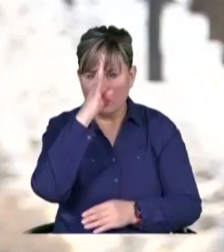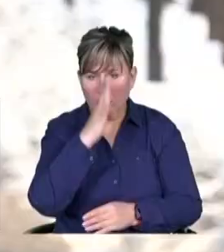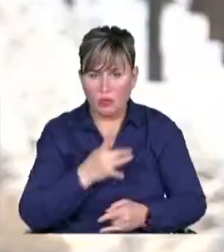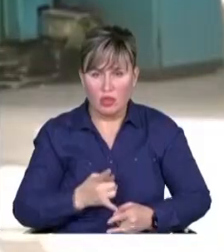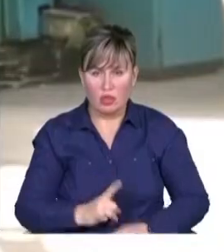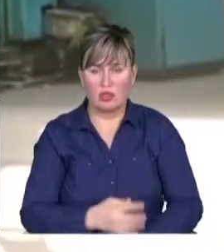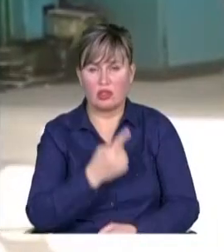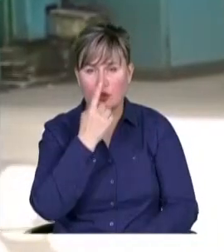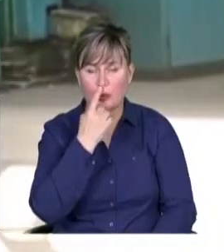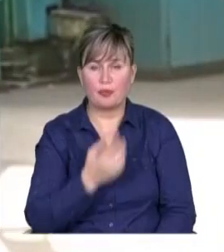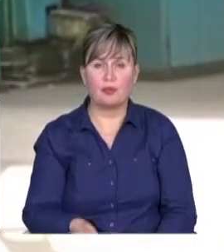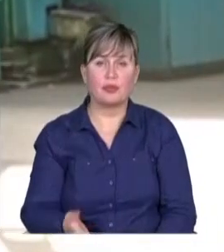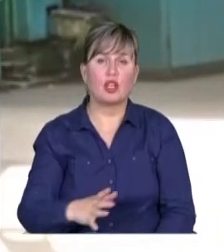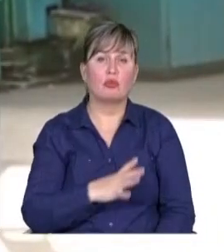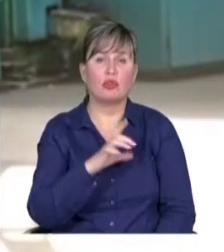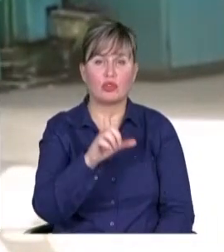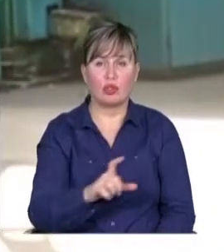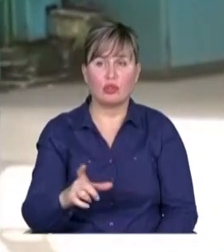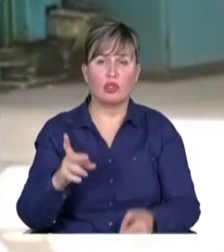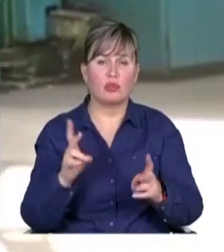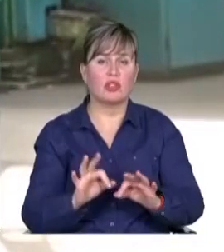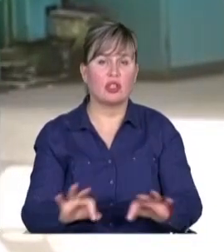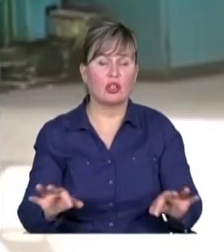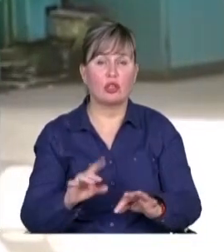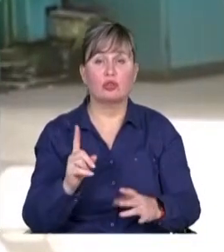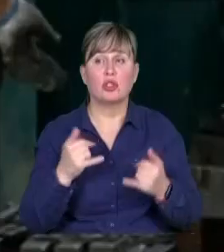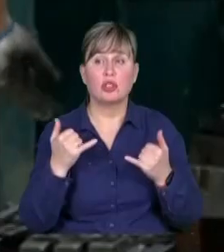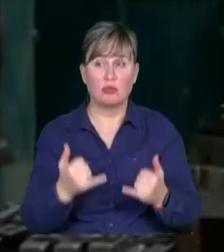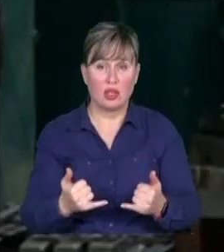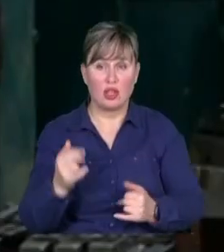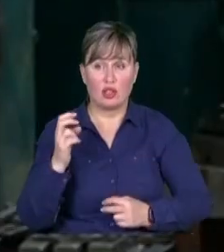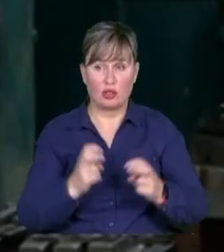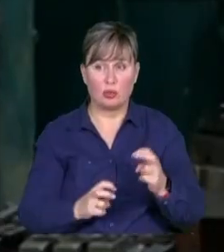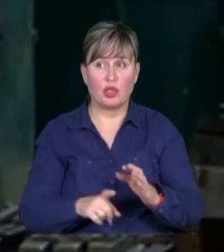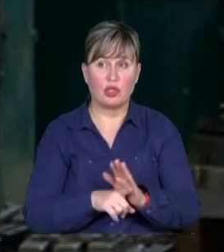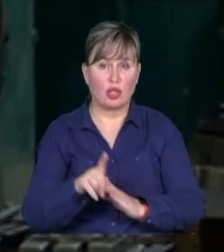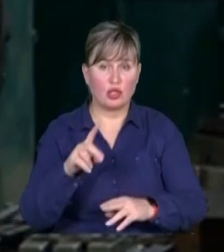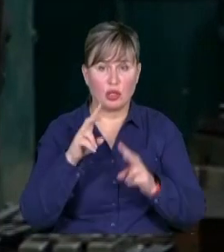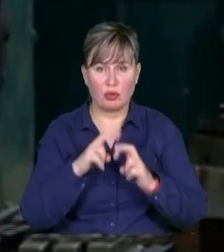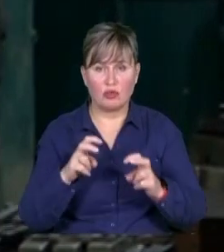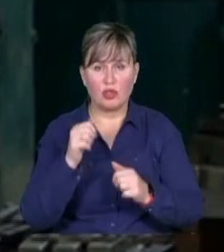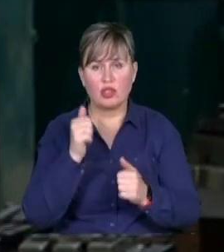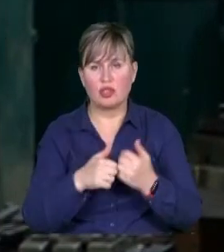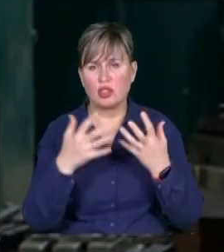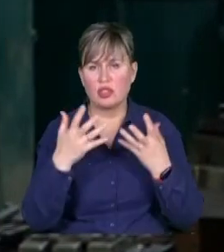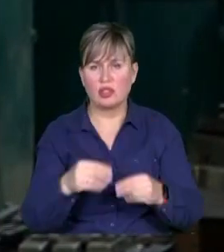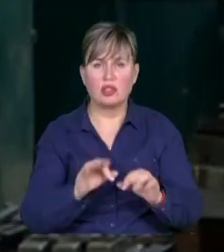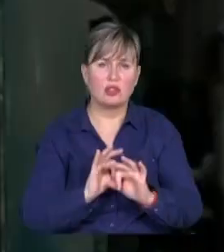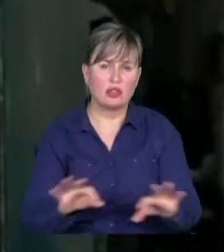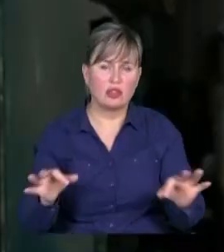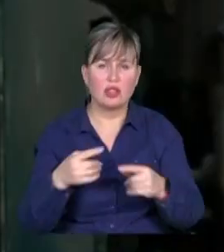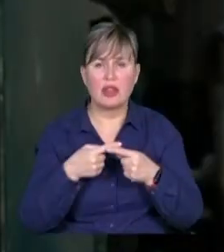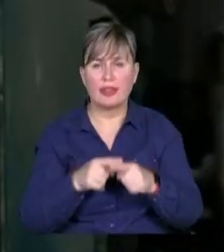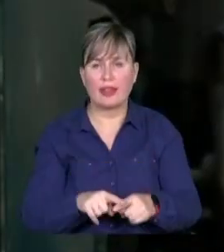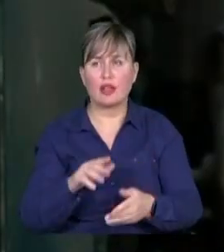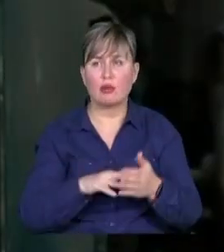сидит. Бывшие коллеги пострадавшего рассказывают, что теперь на предприятии начали проводить ежедневный инструктаж по технике